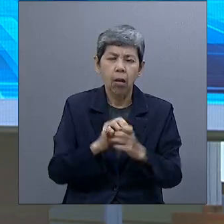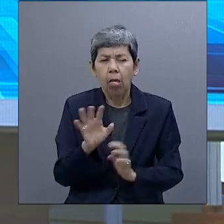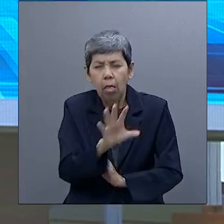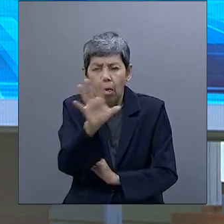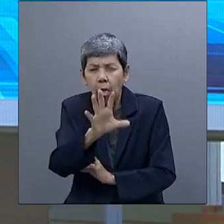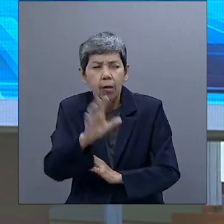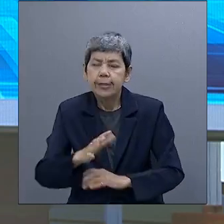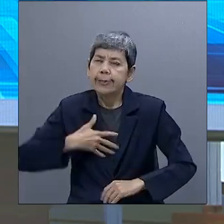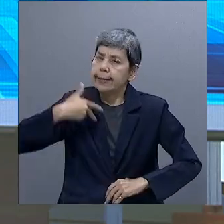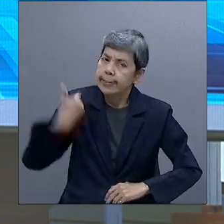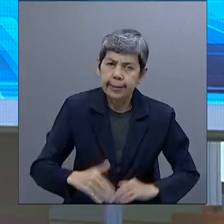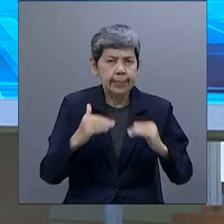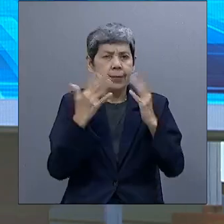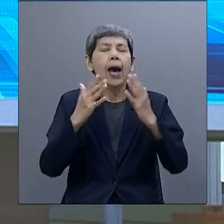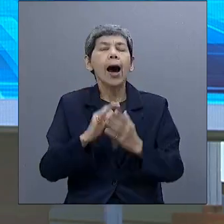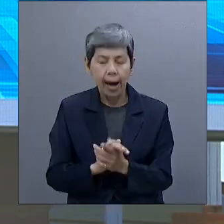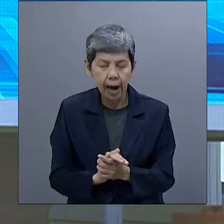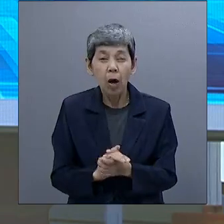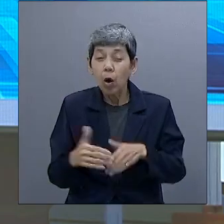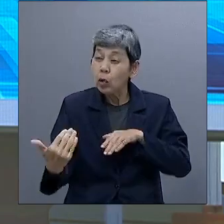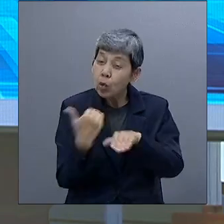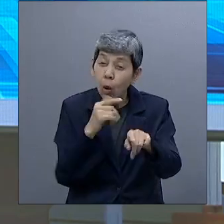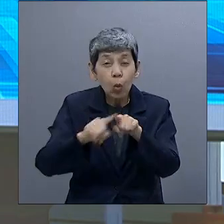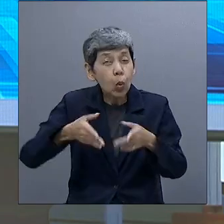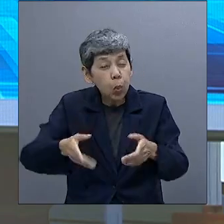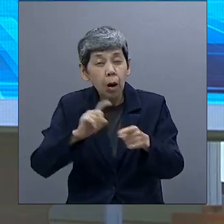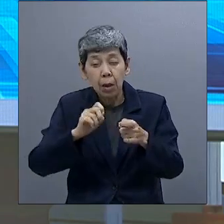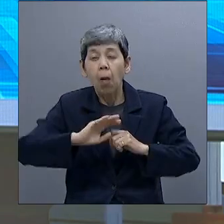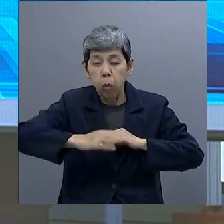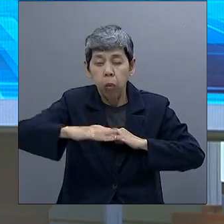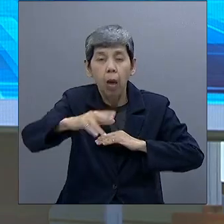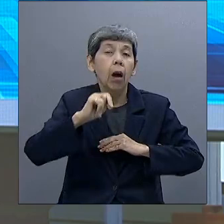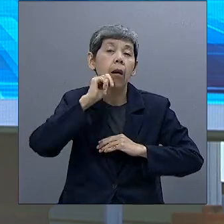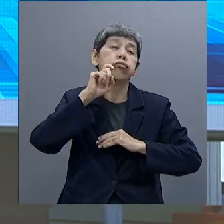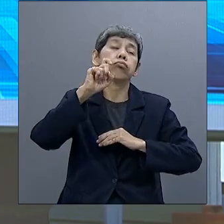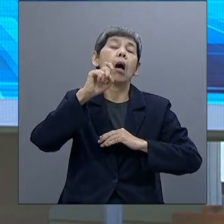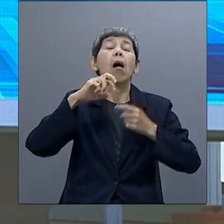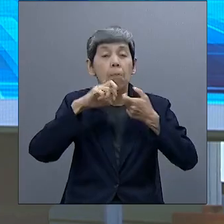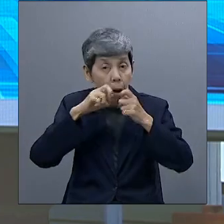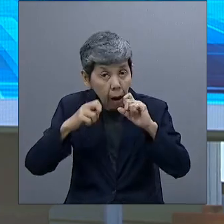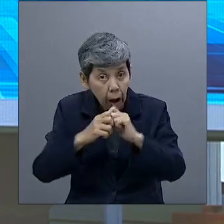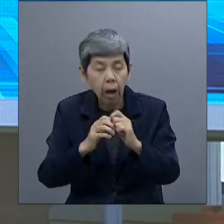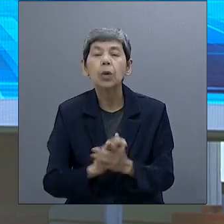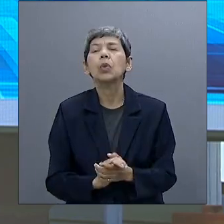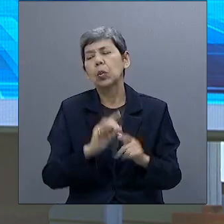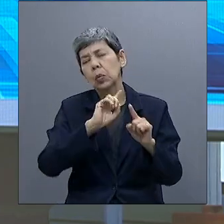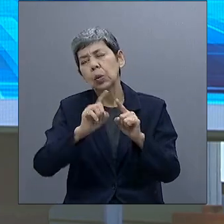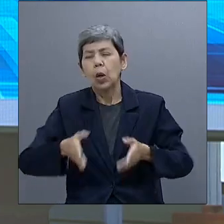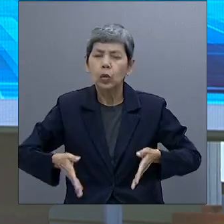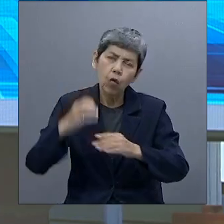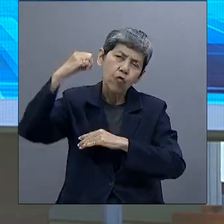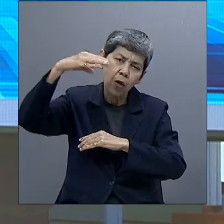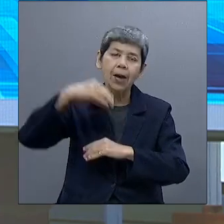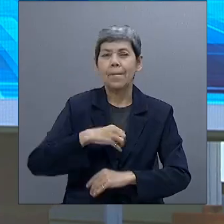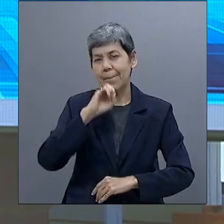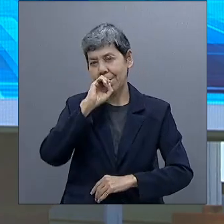ไม่ได้รับความเป็นธรรมคุณผู้ชมคะถนนตรงไหนเป็นหลุมเป็นบ่อน้ำไม่ไหลมีปัญหาเรื่องระบบสาธารณูปโภคก็สามารถแจ้ง